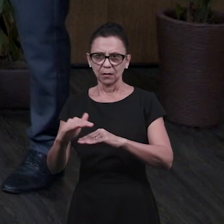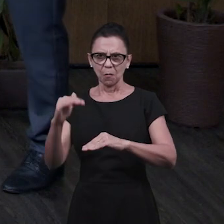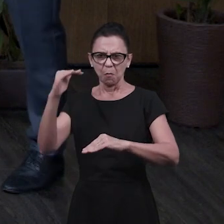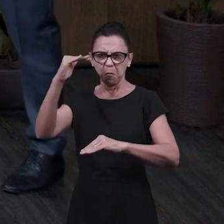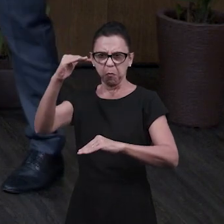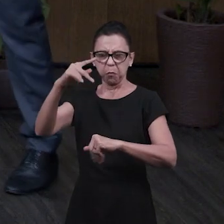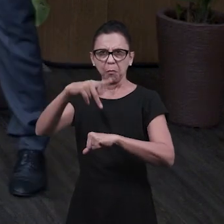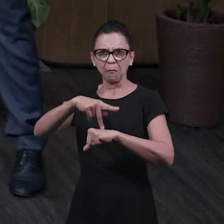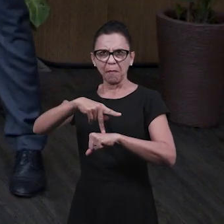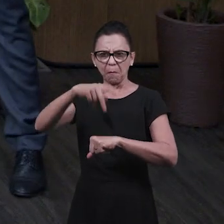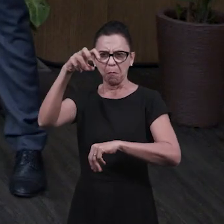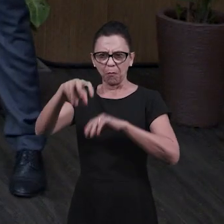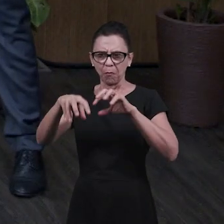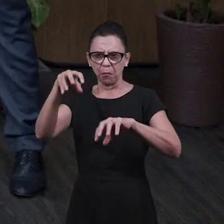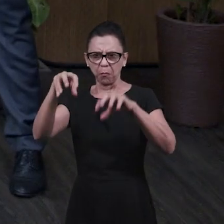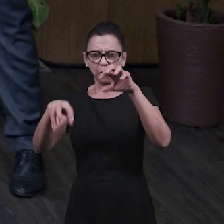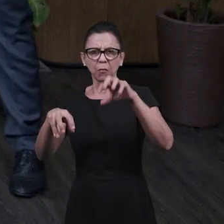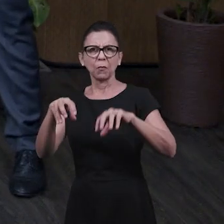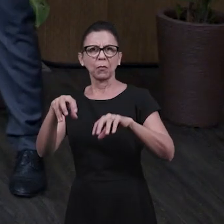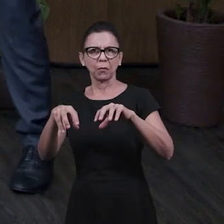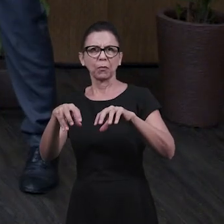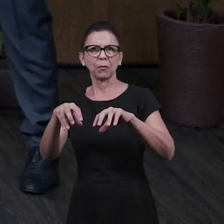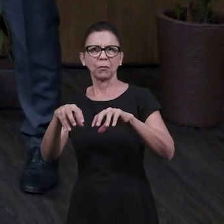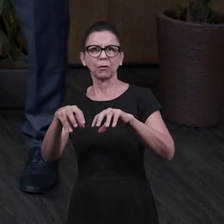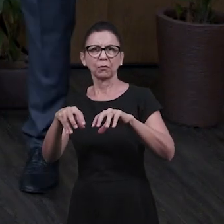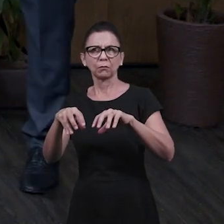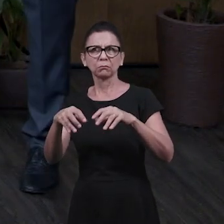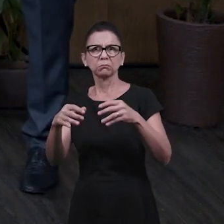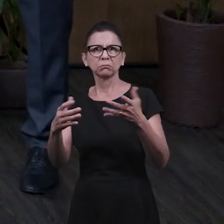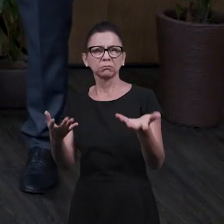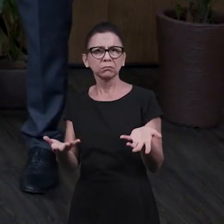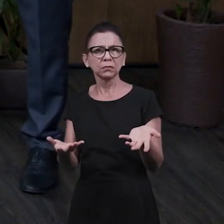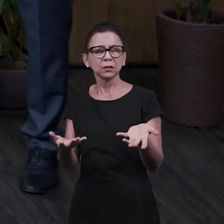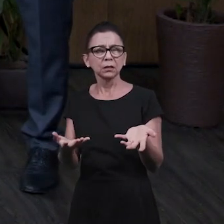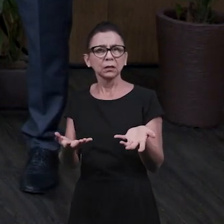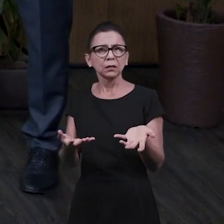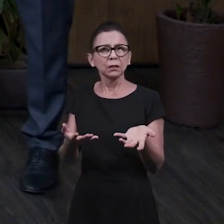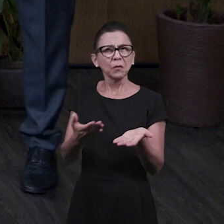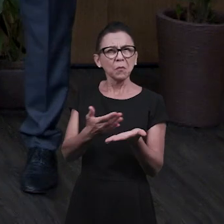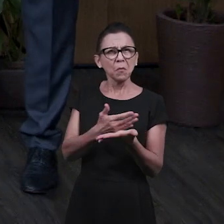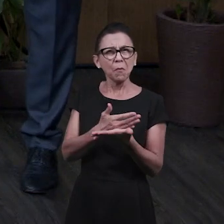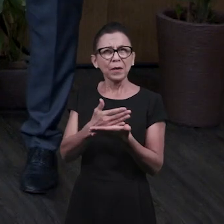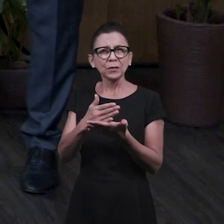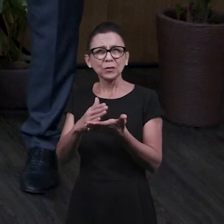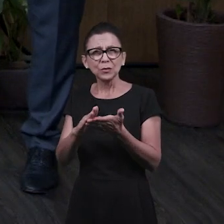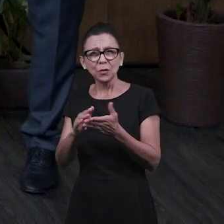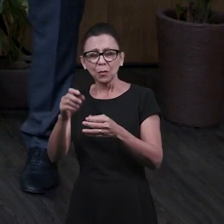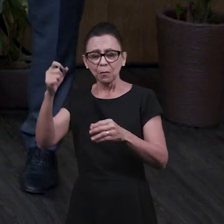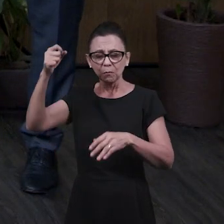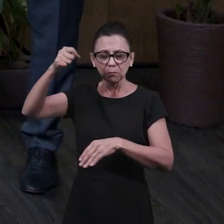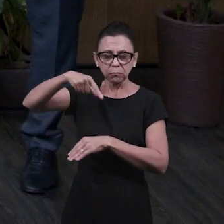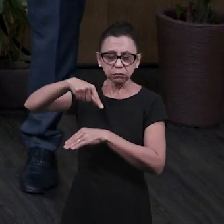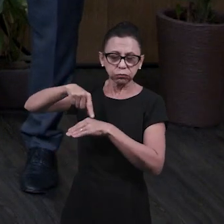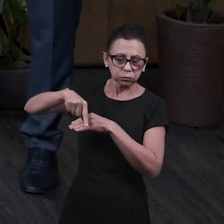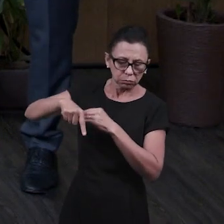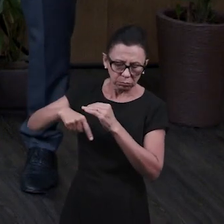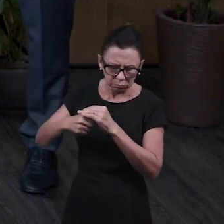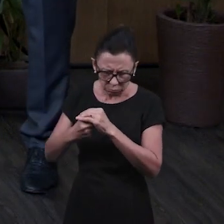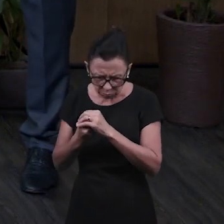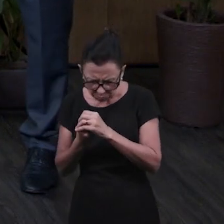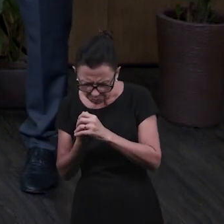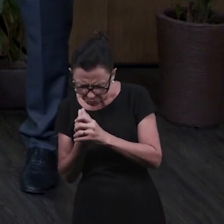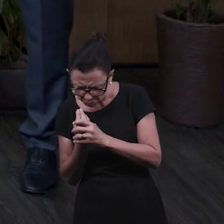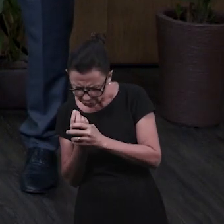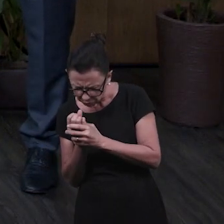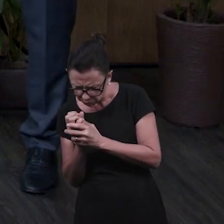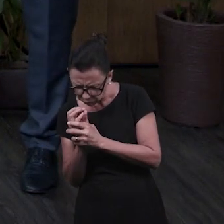de terre, comme on voit dans le texte, il a engendré au début une petite plante, mais